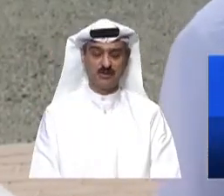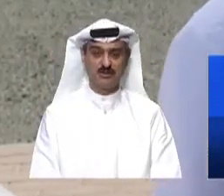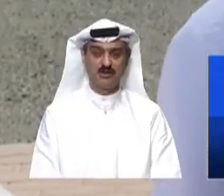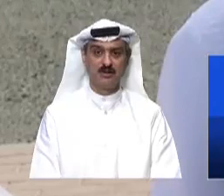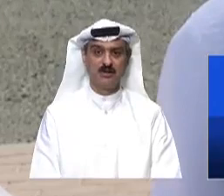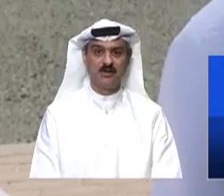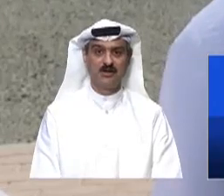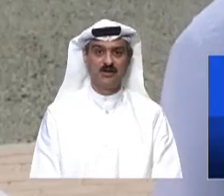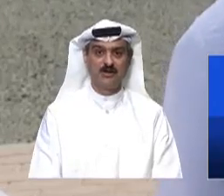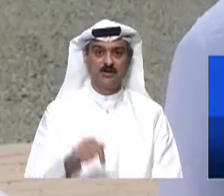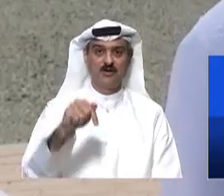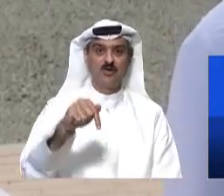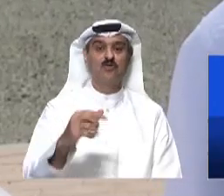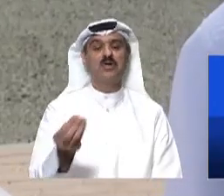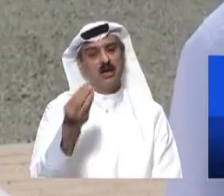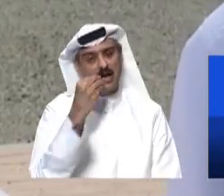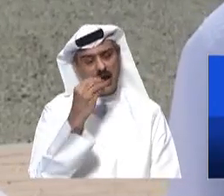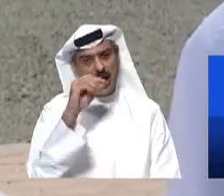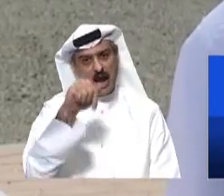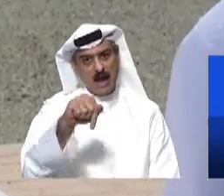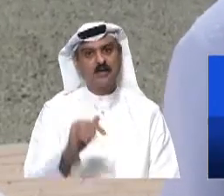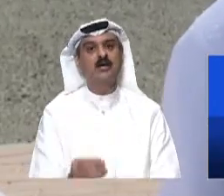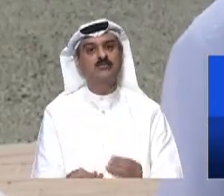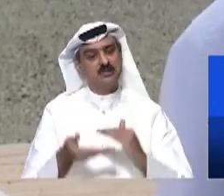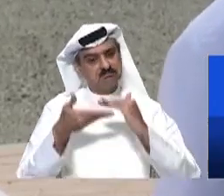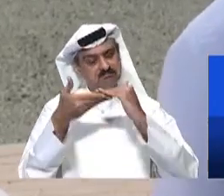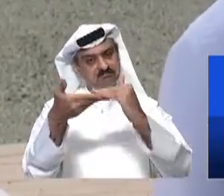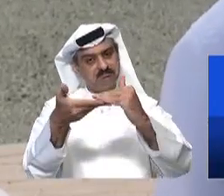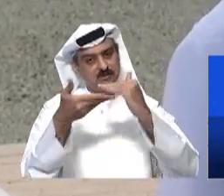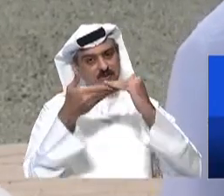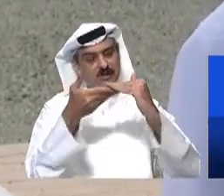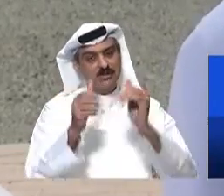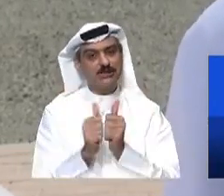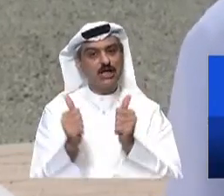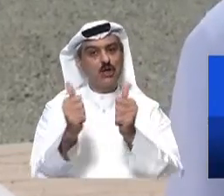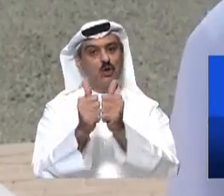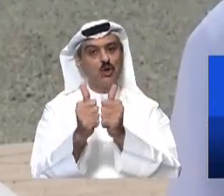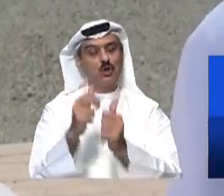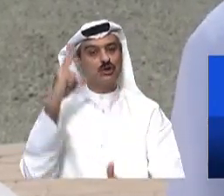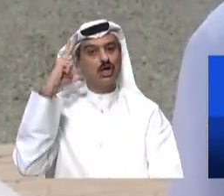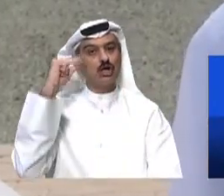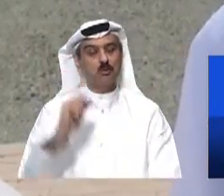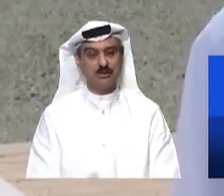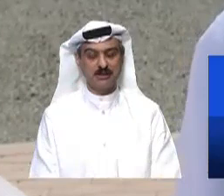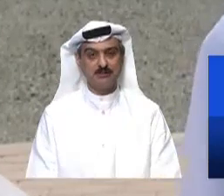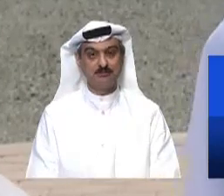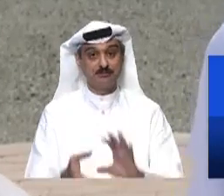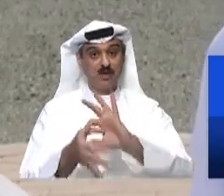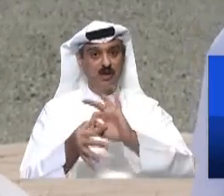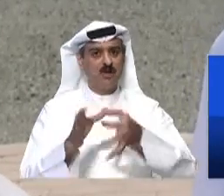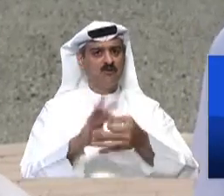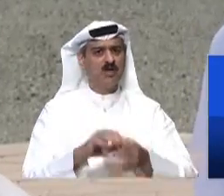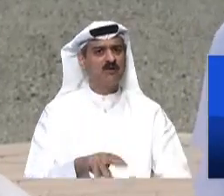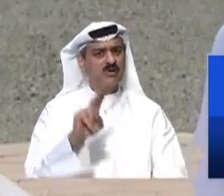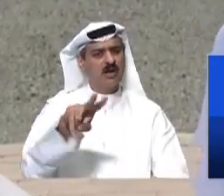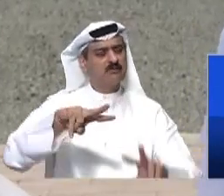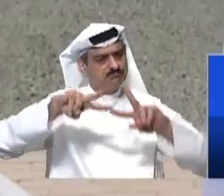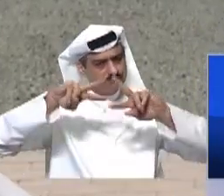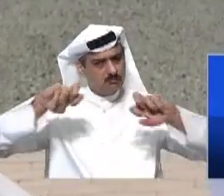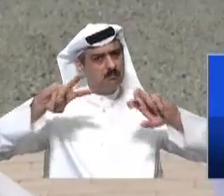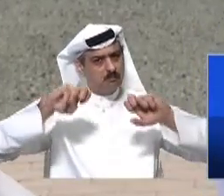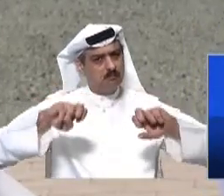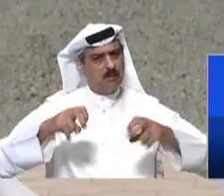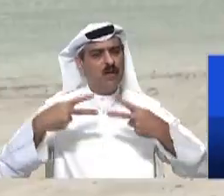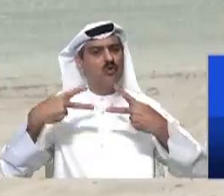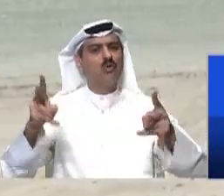تتضمن المواد الغذائية التي ستكون للعوائل المحتاجة التي قامت الجمعية على دراسة حالتها وقبول حالتها